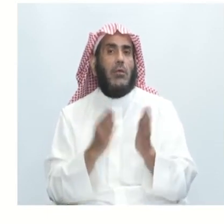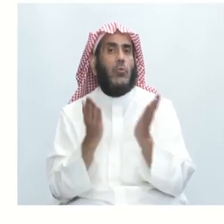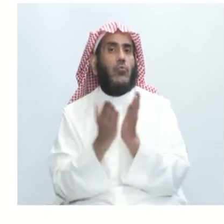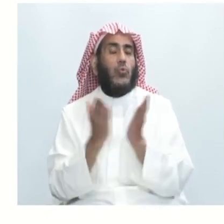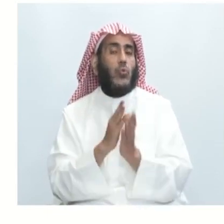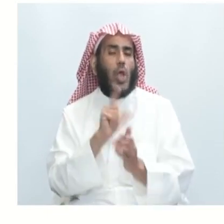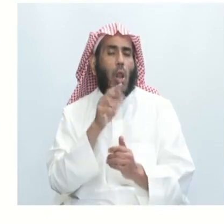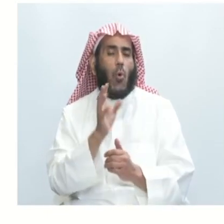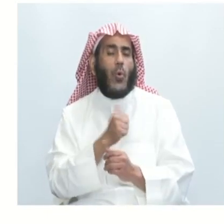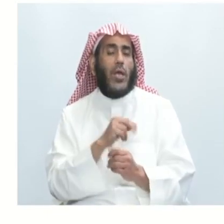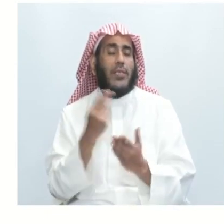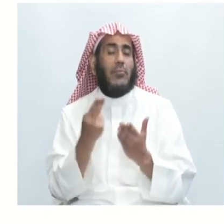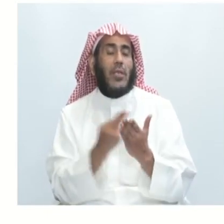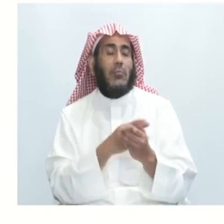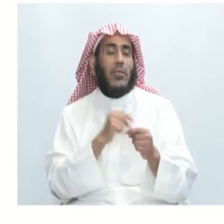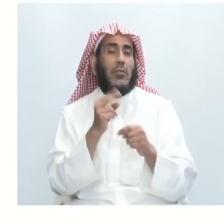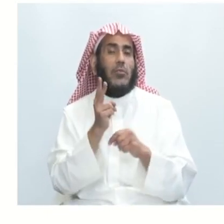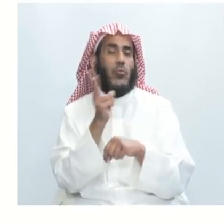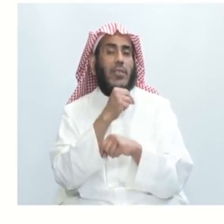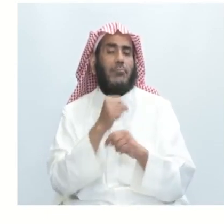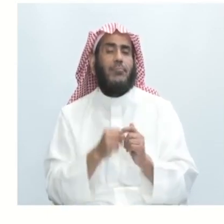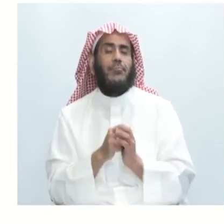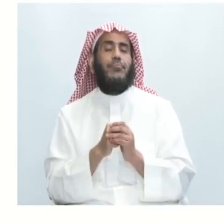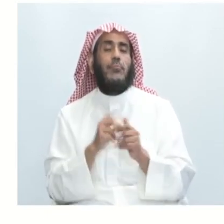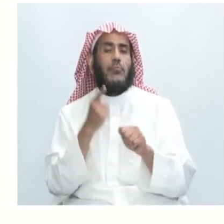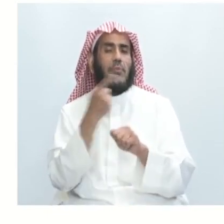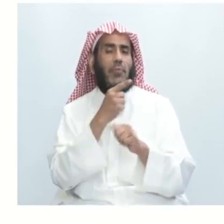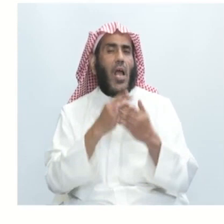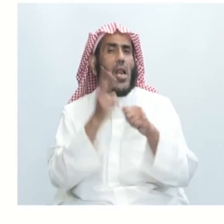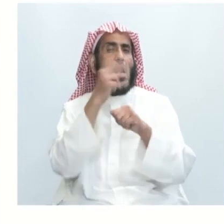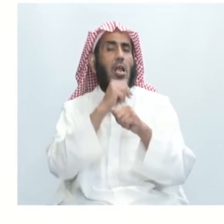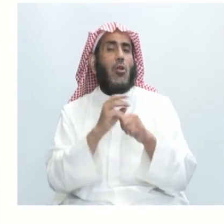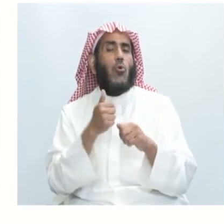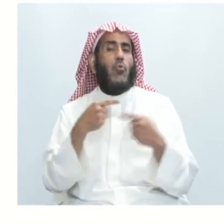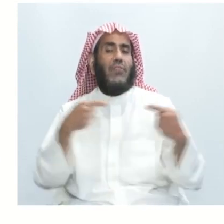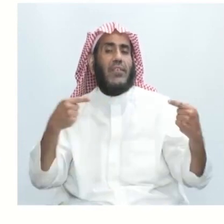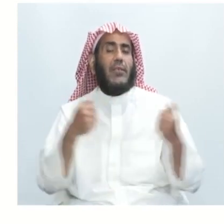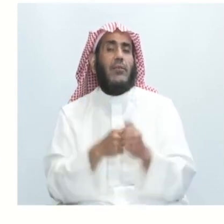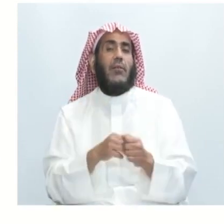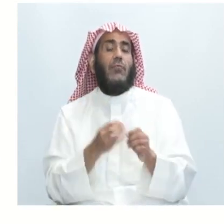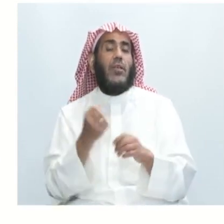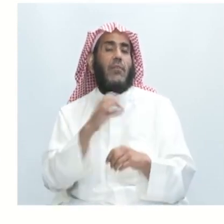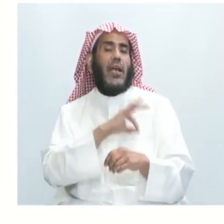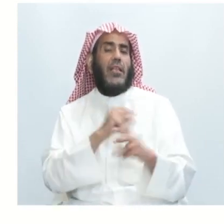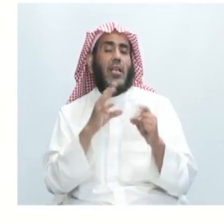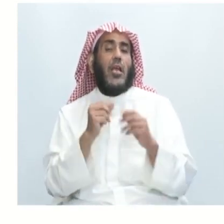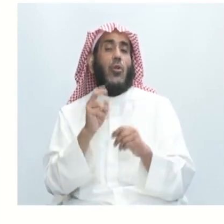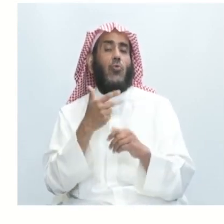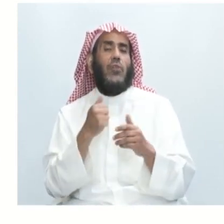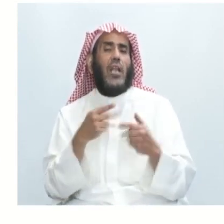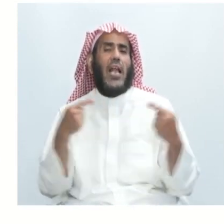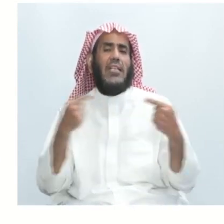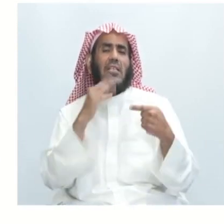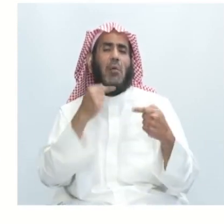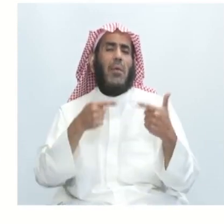اللغويه في رسم الكلمات منونه تنوين نصب هنا في حروف الانصال في اضاءه هي الحروف التي لا